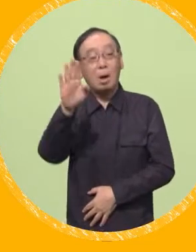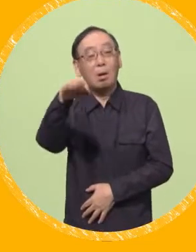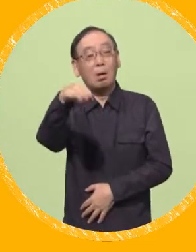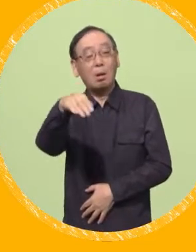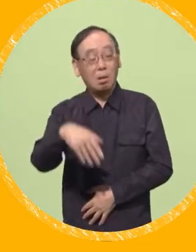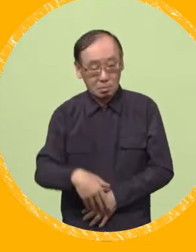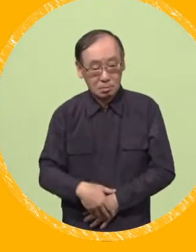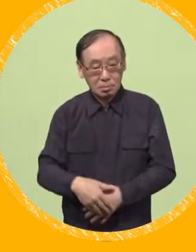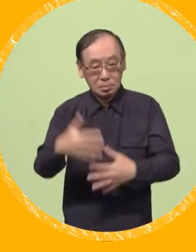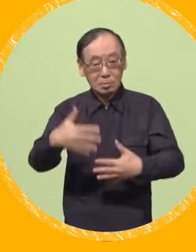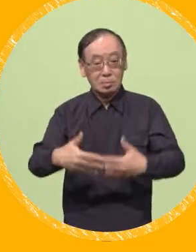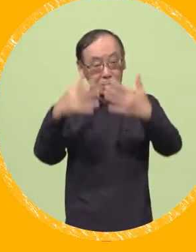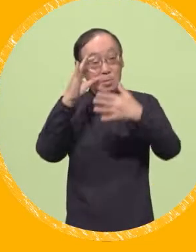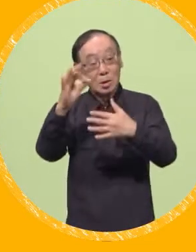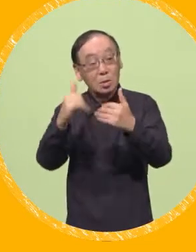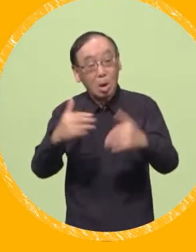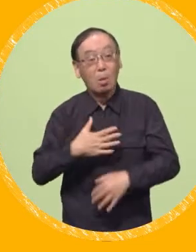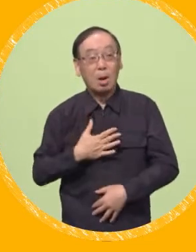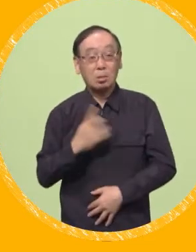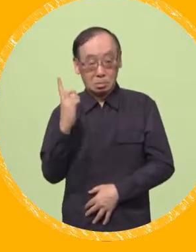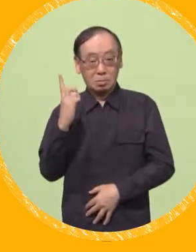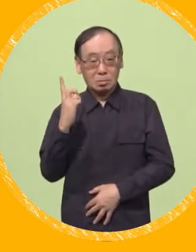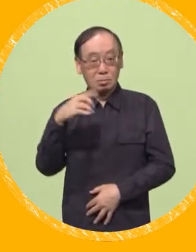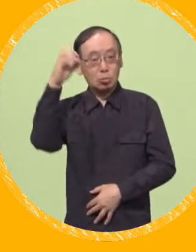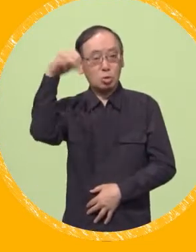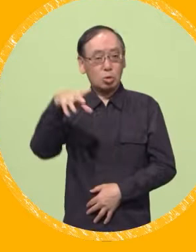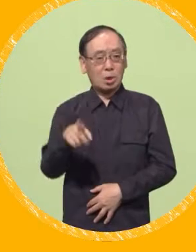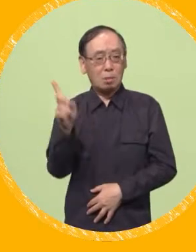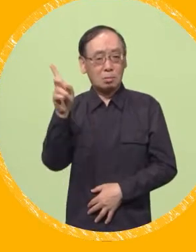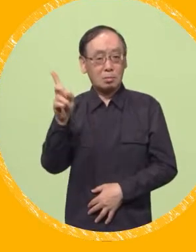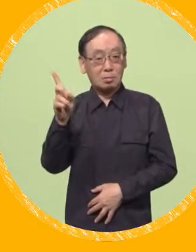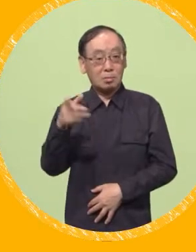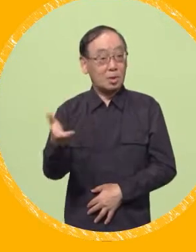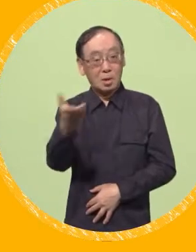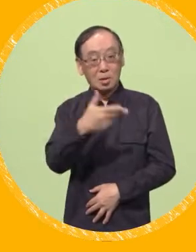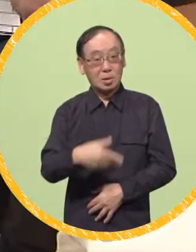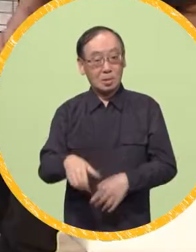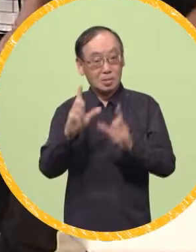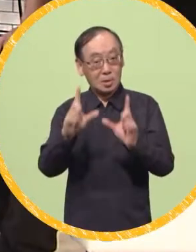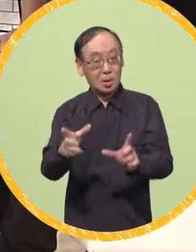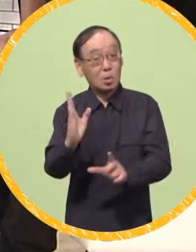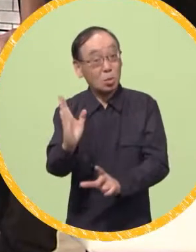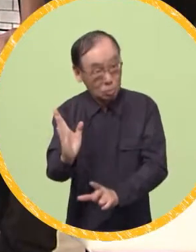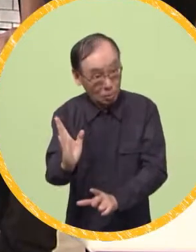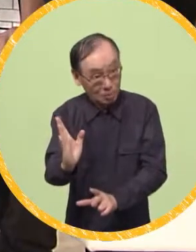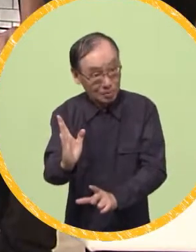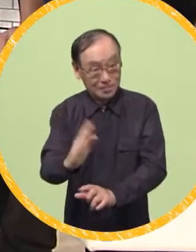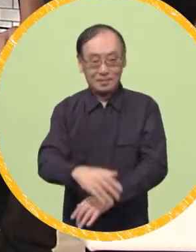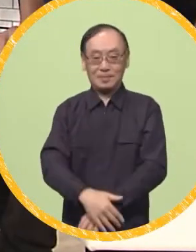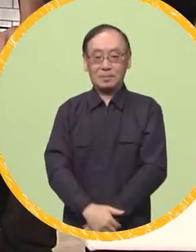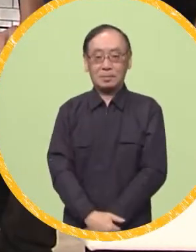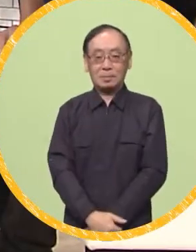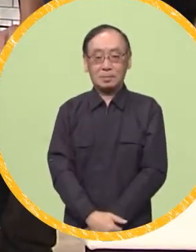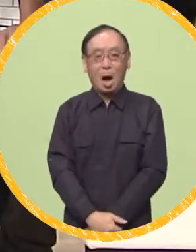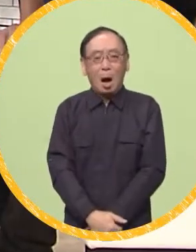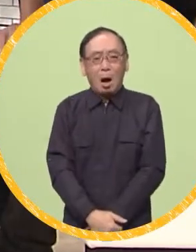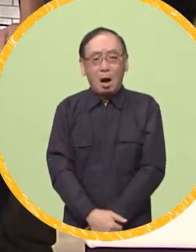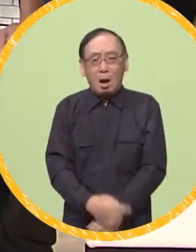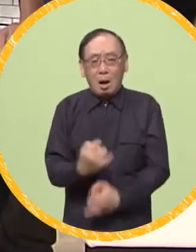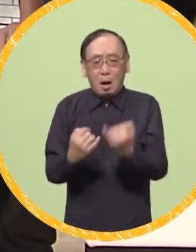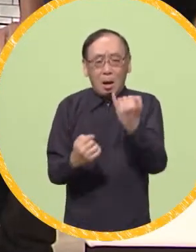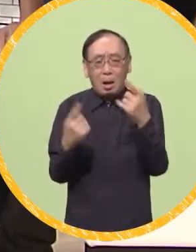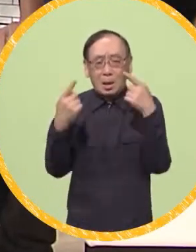あの vtr ちゃんとみたけどもうやりますよ打てない方がいいでは皆さん正解をどうぞございました